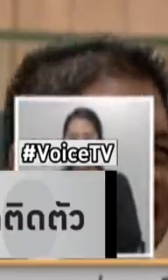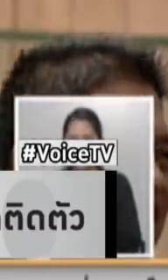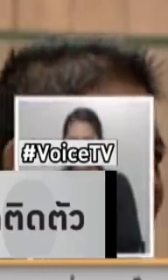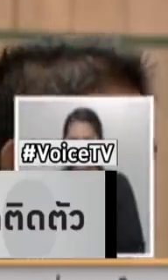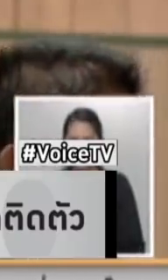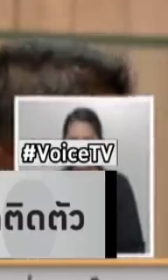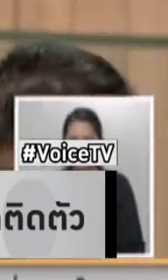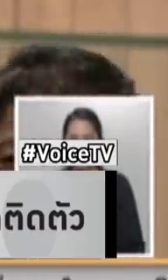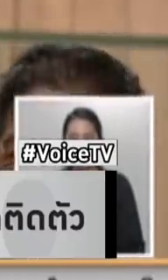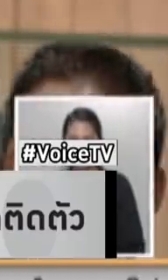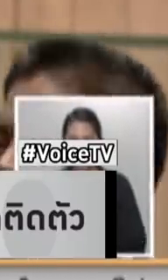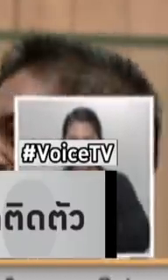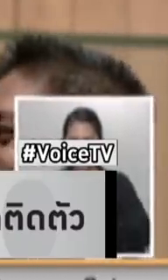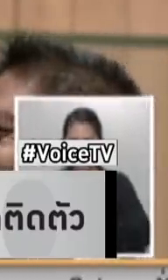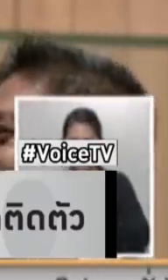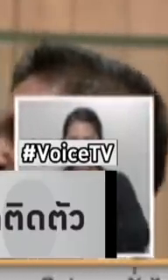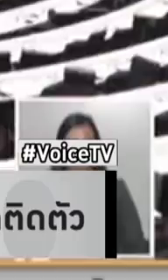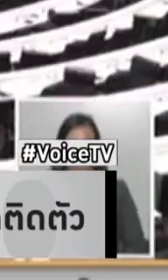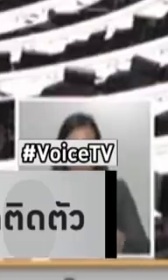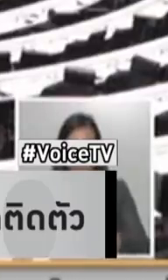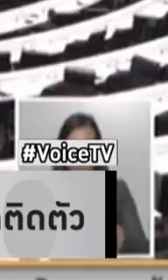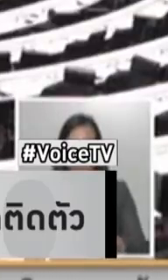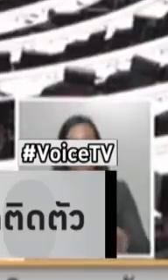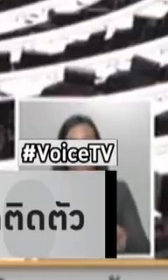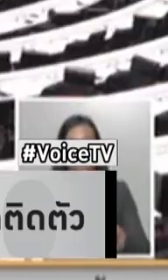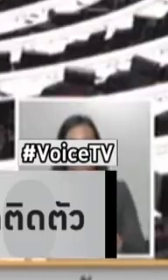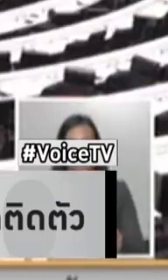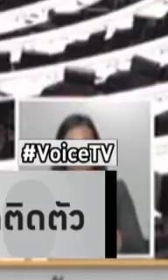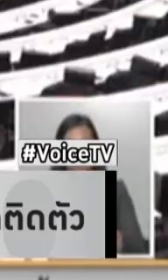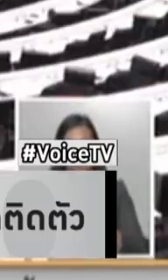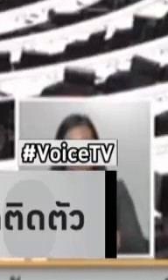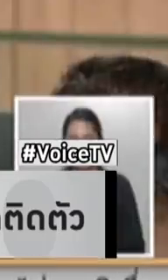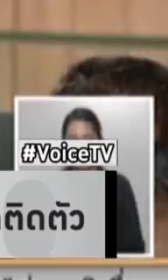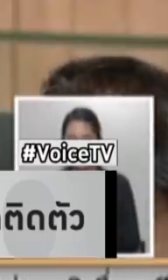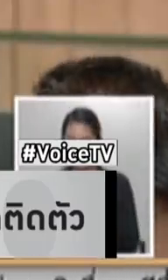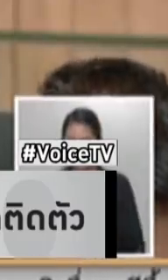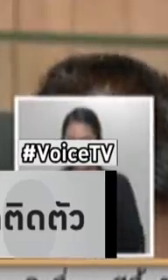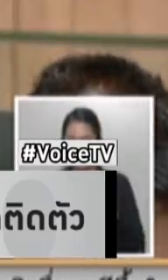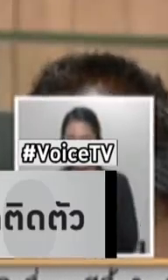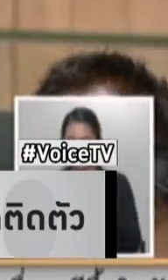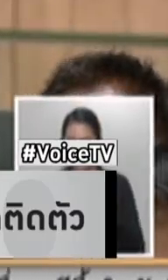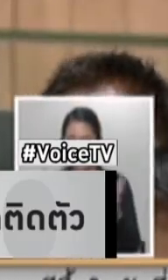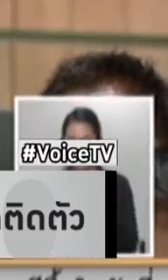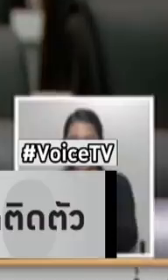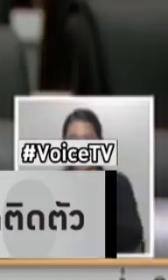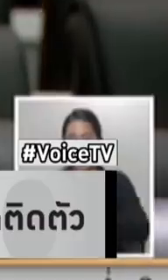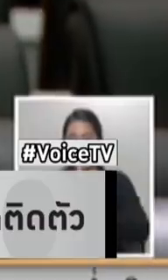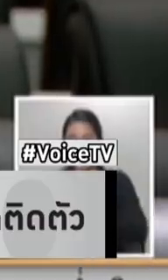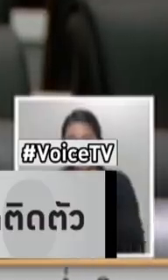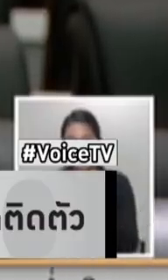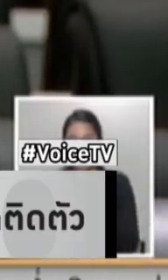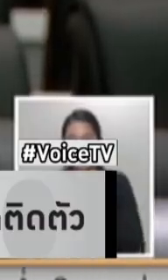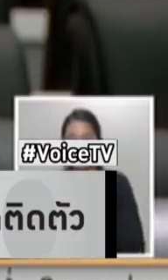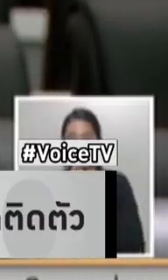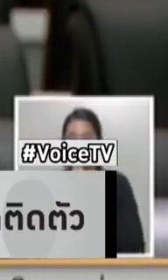องเอาผู้เชี่ยวชาญนะไม่ใช่เอือก็มาอ้างนู่นอ้างนี่ขอท่านประธานได้พิจารณาให้ชัดเจนด้วยครับกราบขอบคุณมากครับ ผมถ